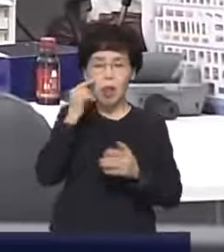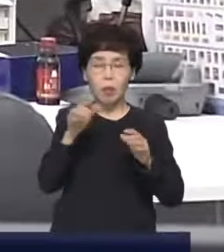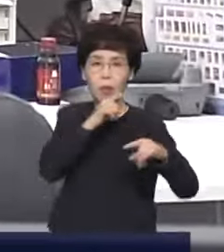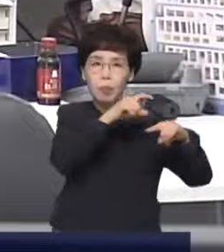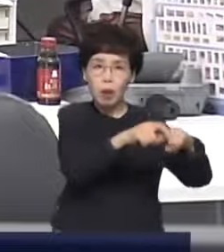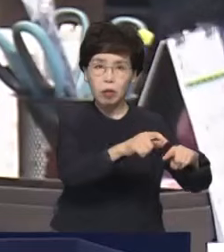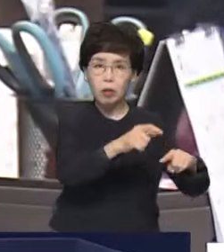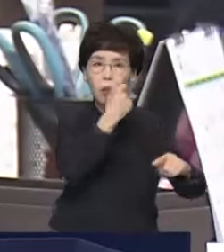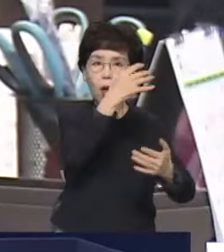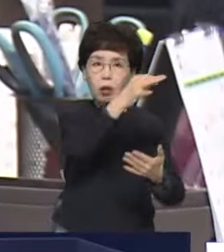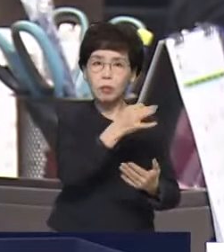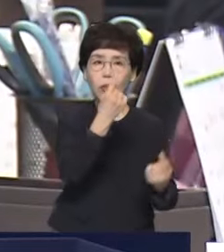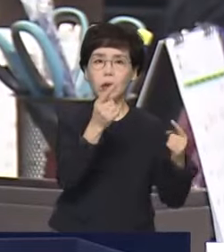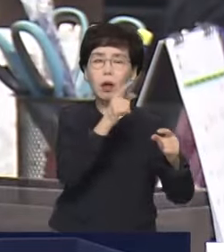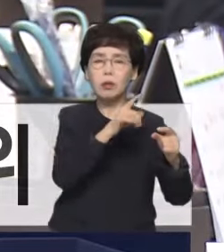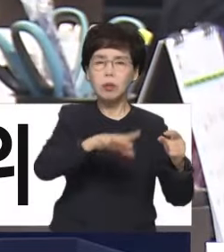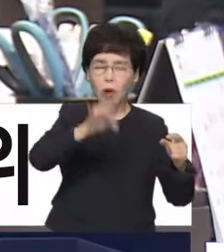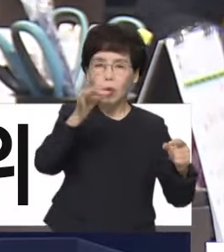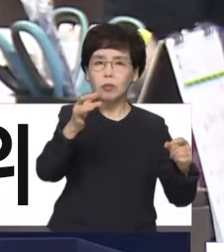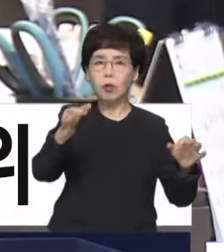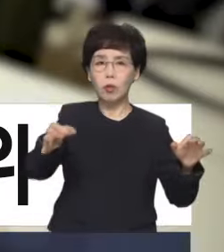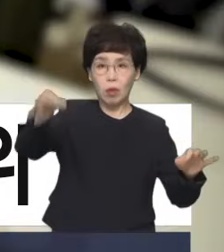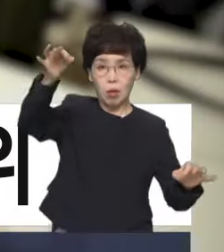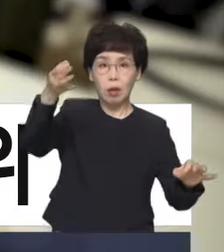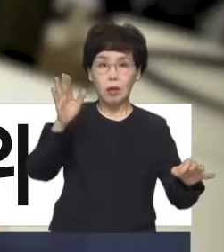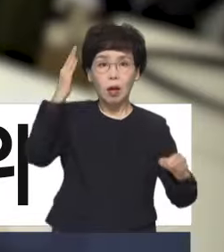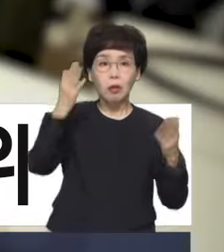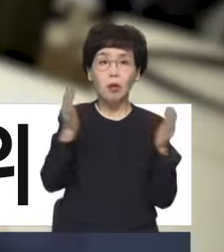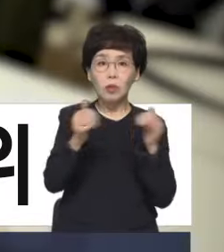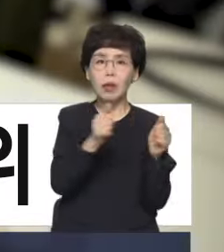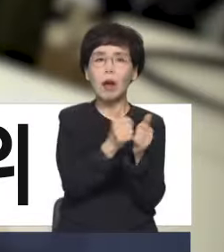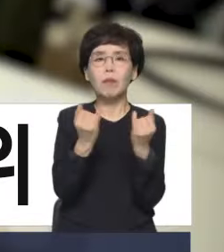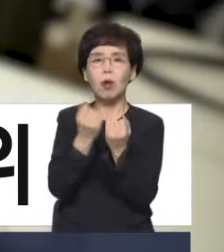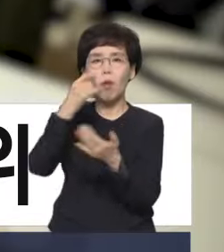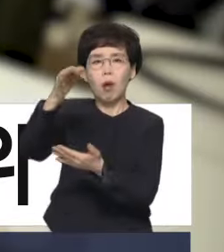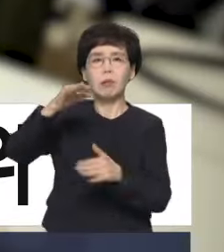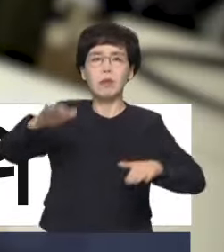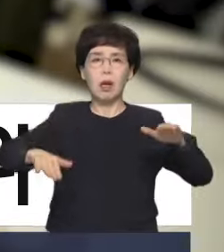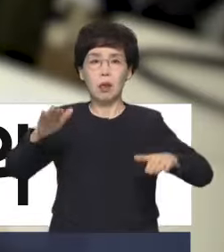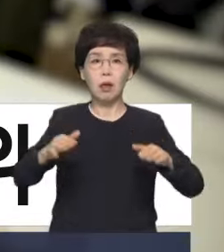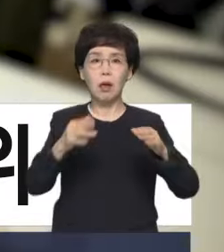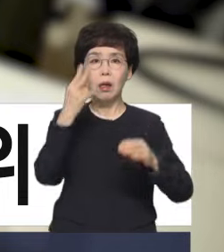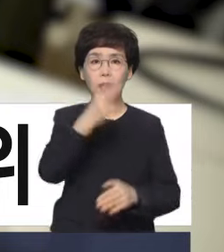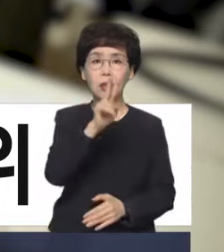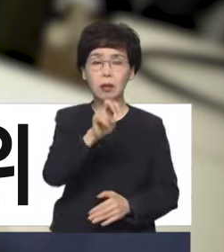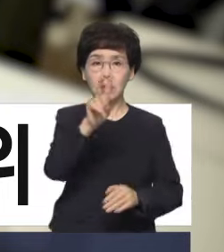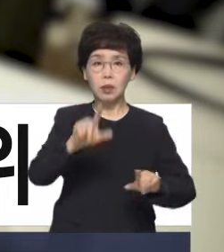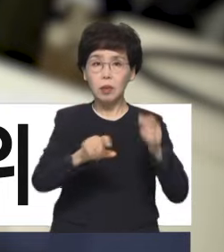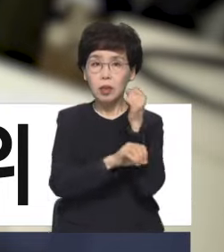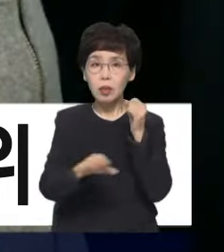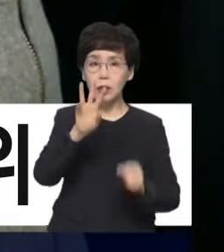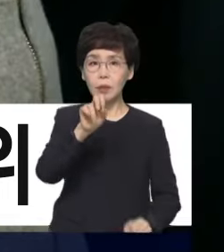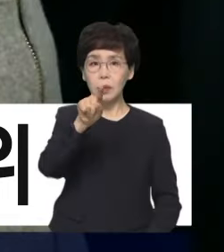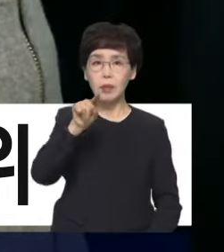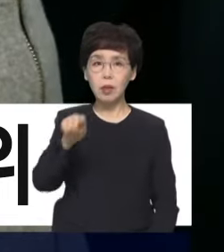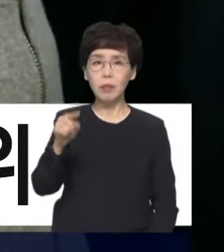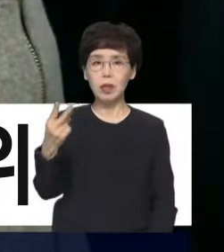평균 임금을 처음 역전했습니다 하지만 한국 근로자의 성별 임금 격차가 2022년 기준